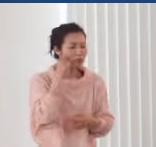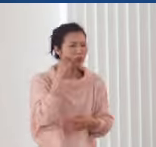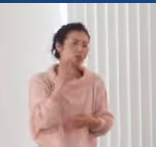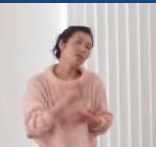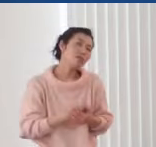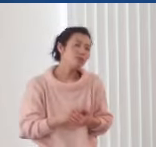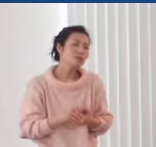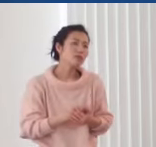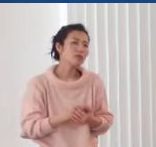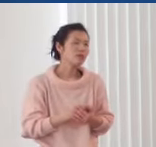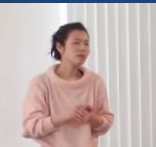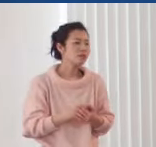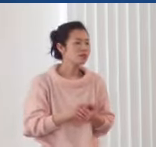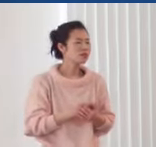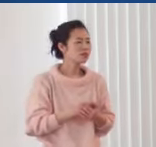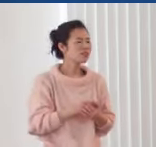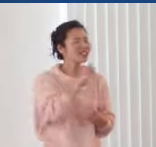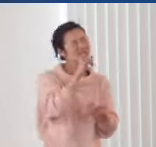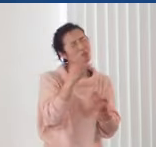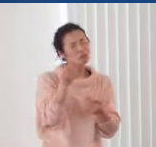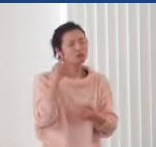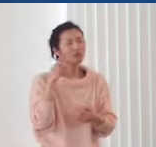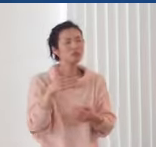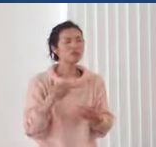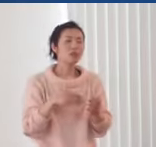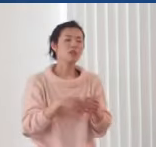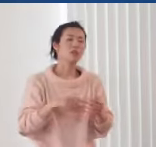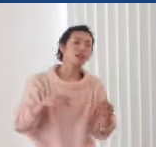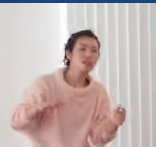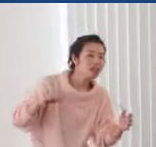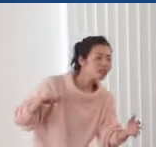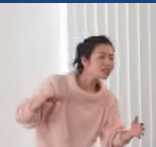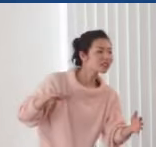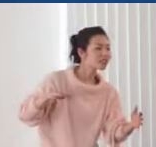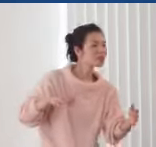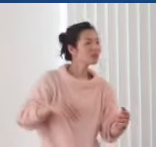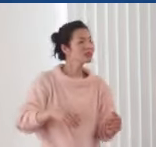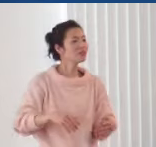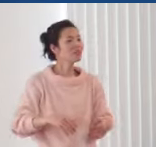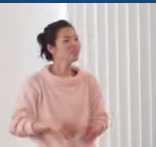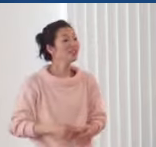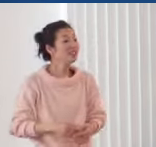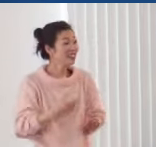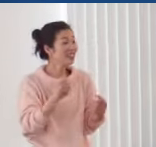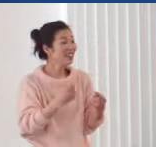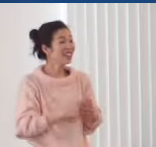もうその時その時で終わってしまう。でもそうじゃないんですね。